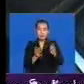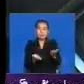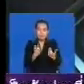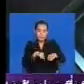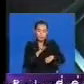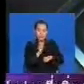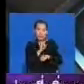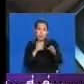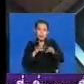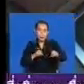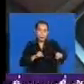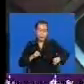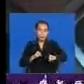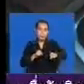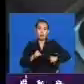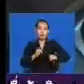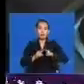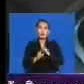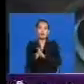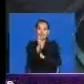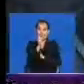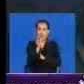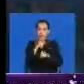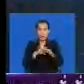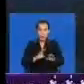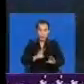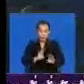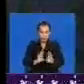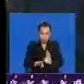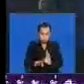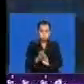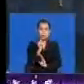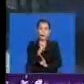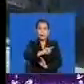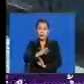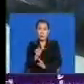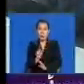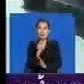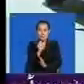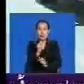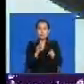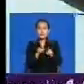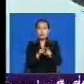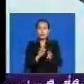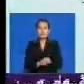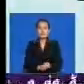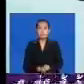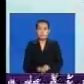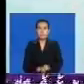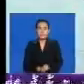ช้งานด้วยนะครับเราสามารถที่จะเร่งได้ในจังหวะที่ต้องการซึ่งนั่นก็เป็นอีกจุดหนึ่ง